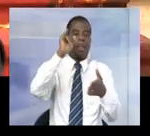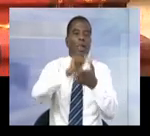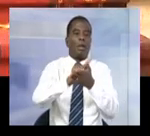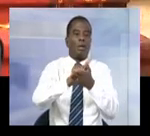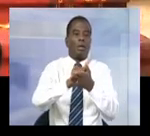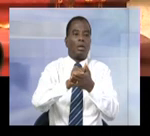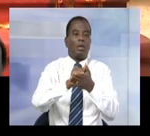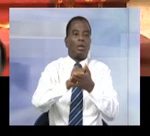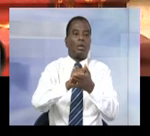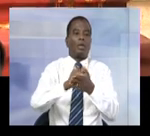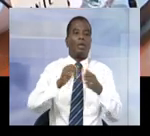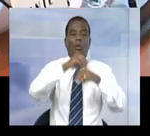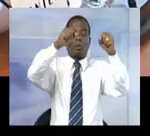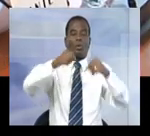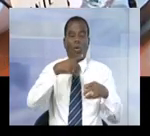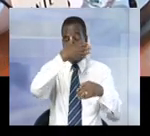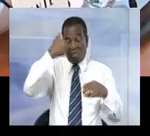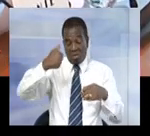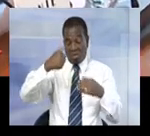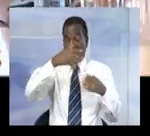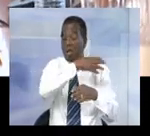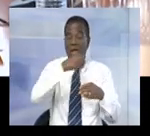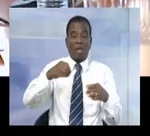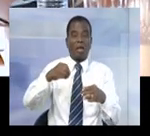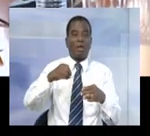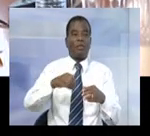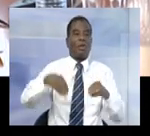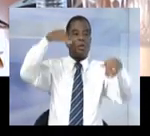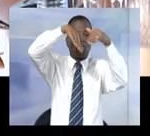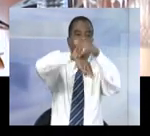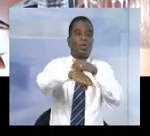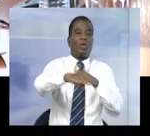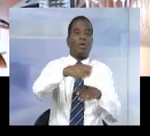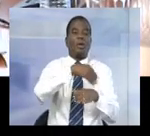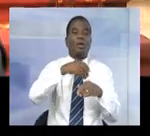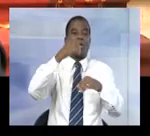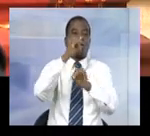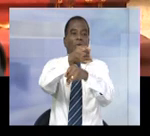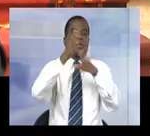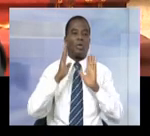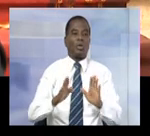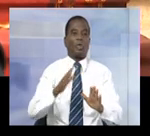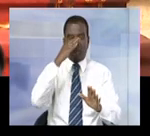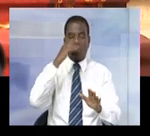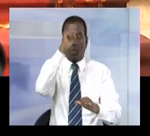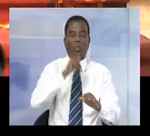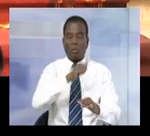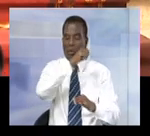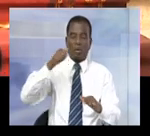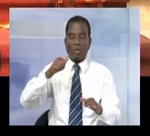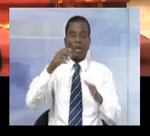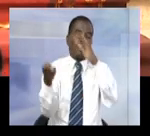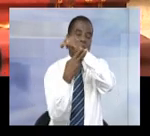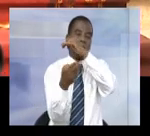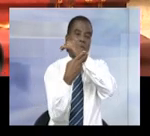aura également un meilleur ancrage institutionnel, et cette structure va intégrer également les bailleurs de fonds, le secteur privé et les